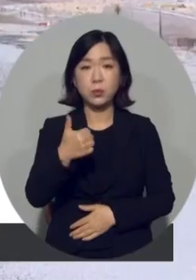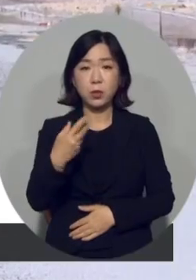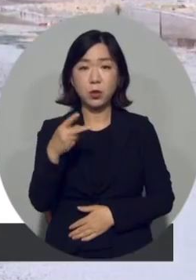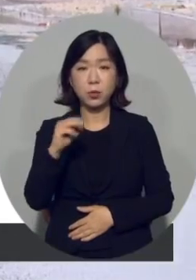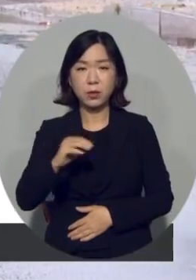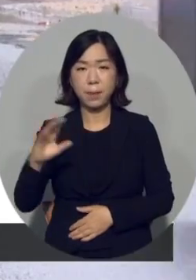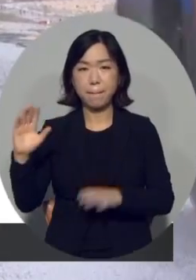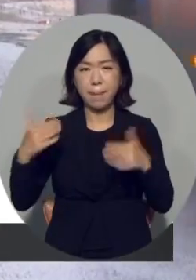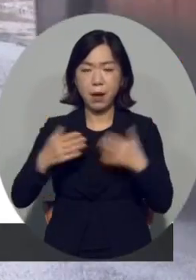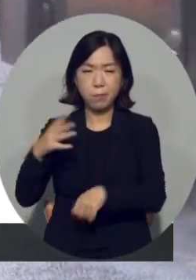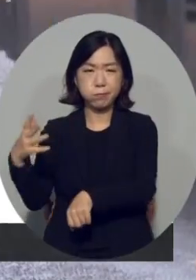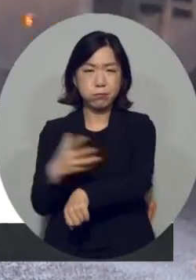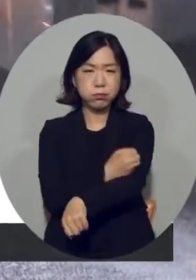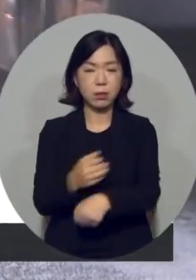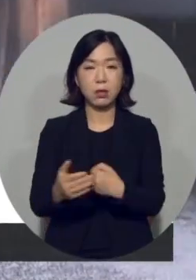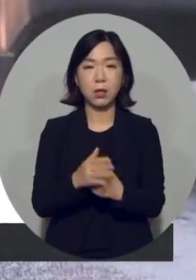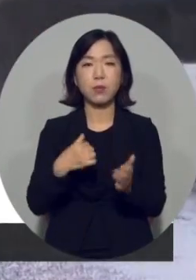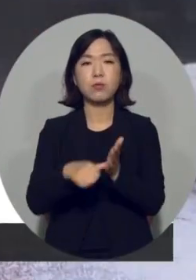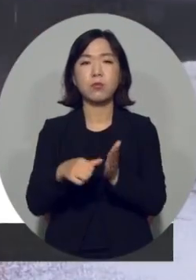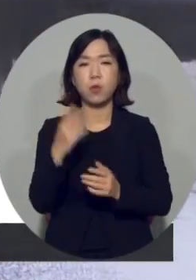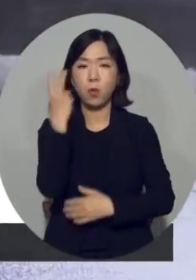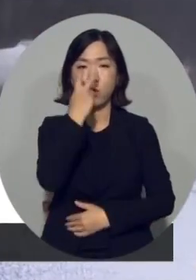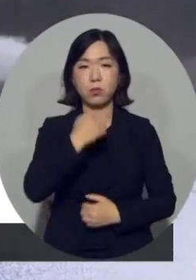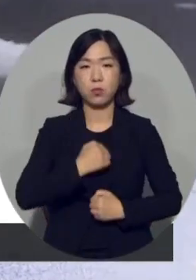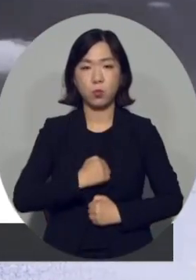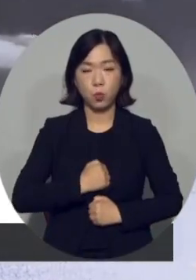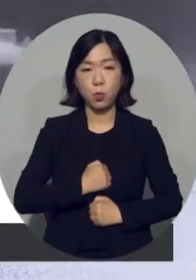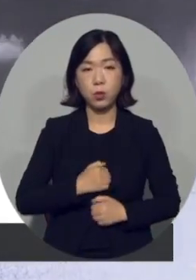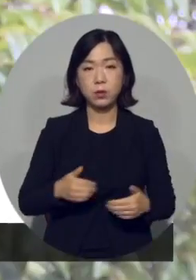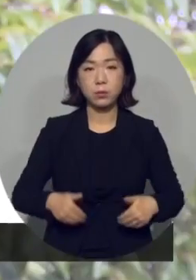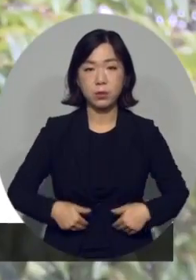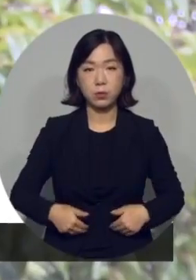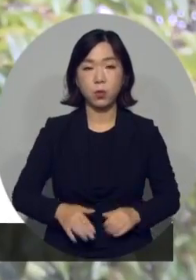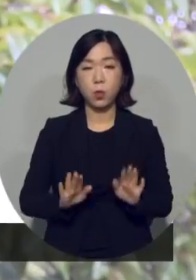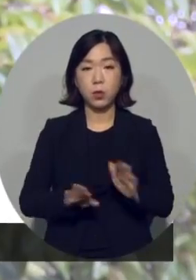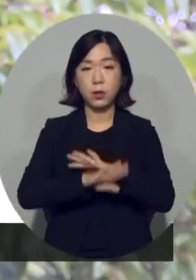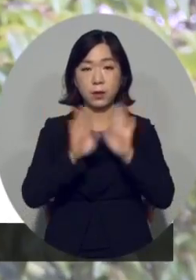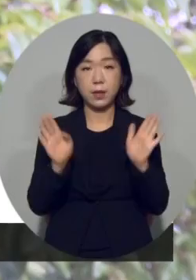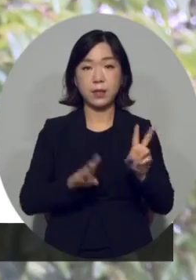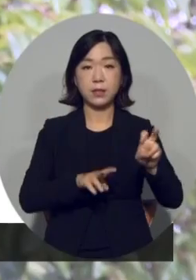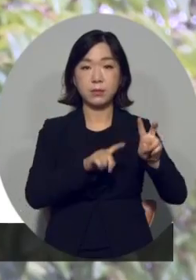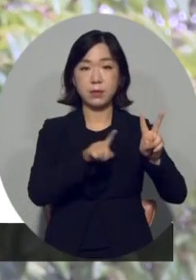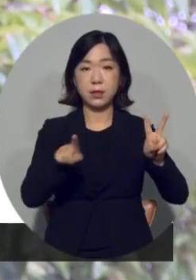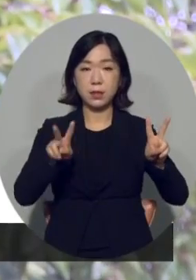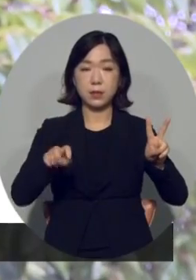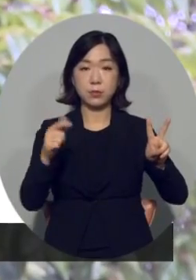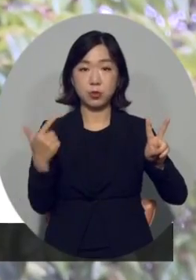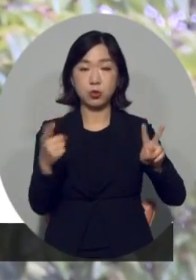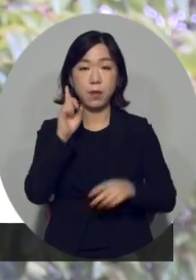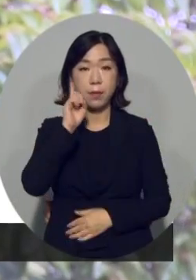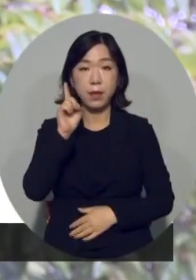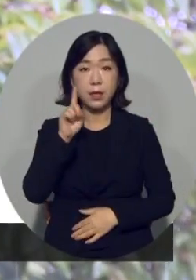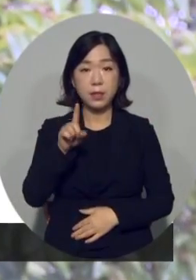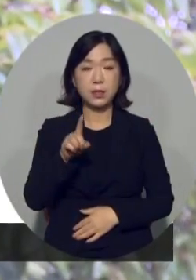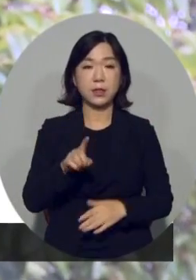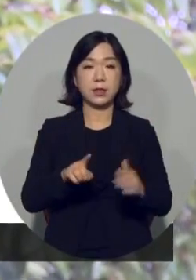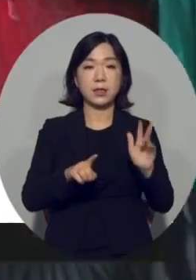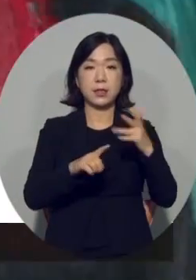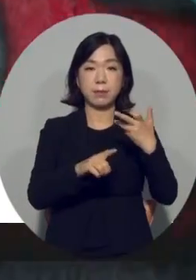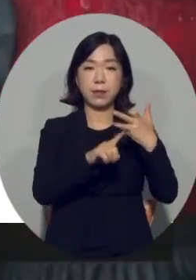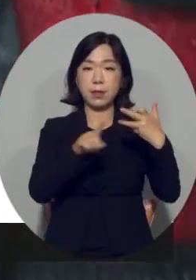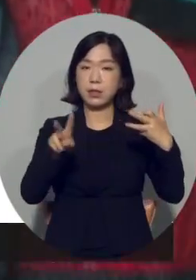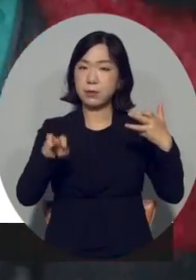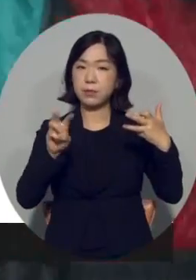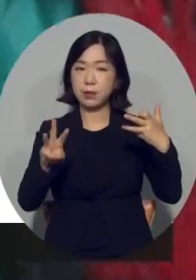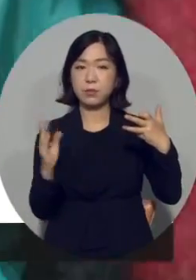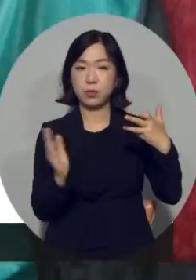바람이 예상돼 시설물 관리에 주의가 필요합니다. 오늘 낮 기온은 22도에서 26도, 내일은 18도에서 23도의